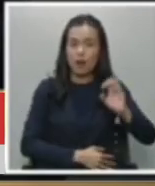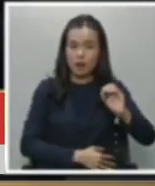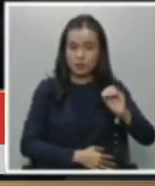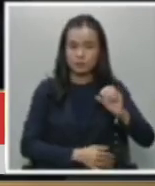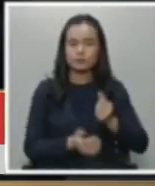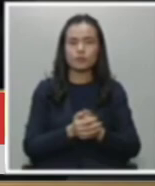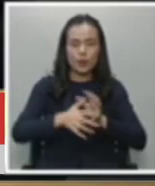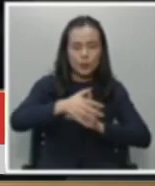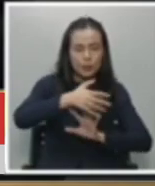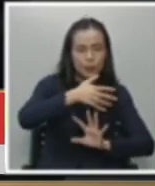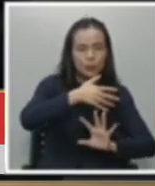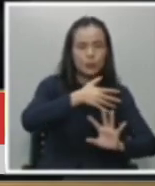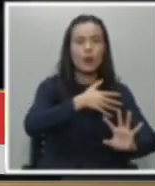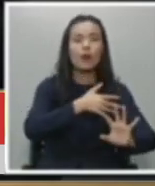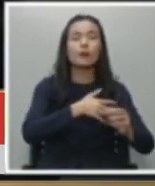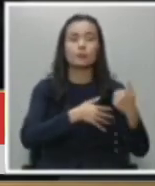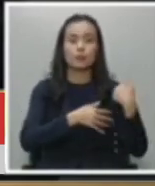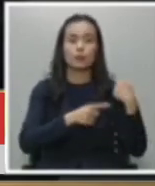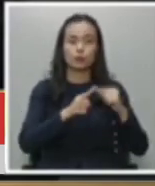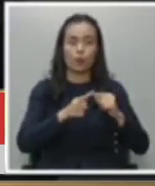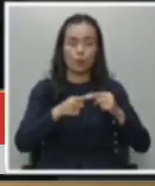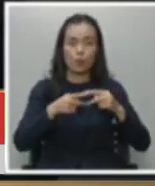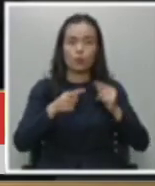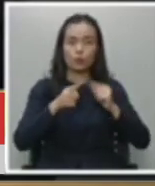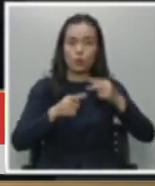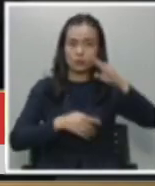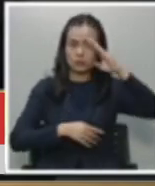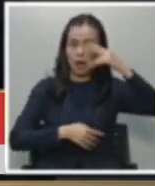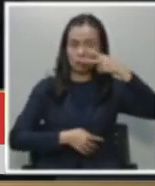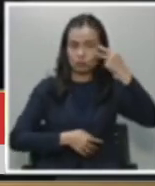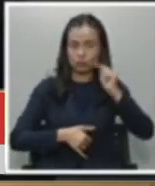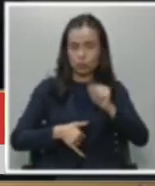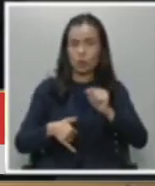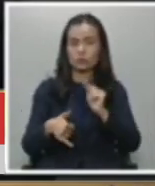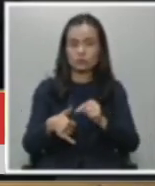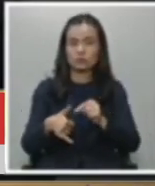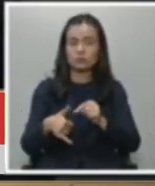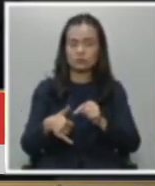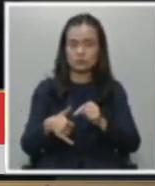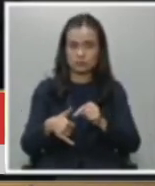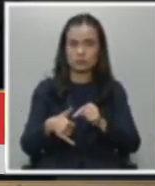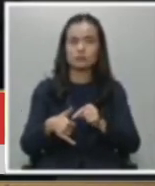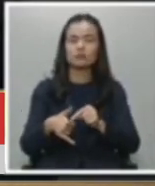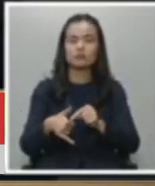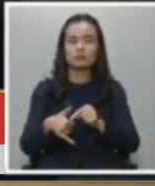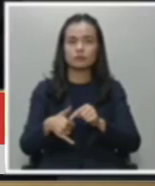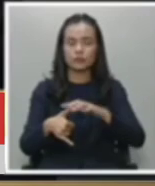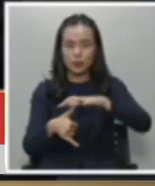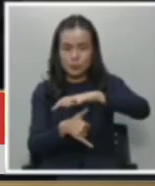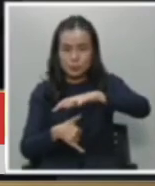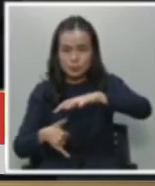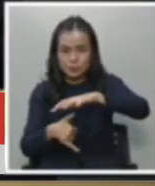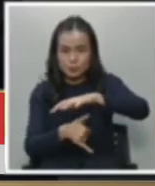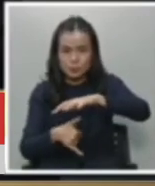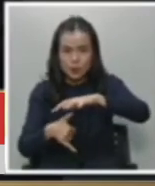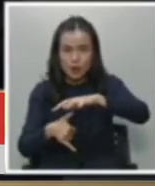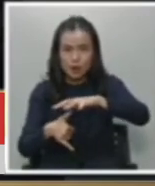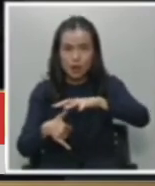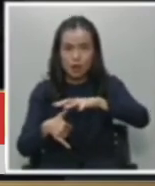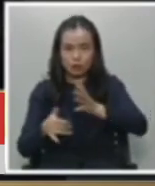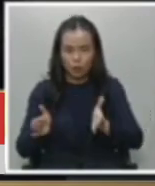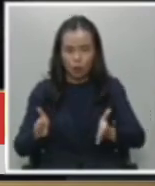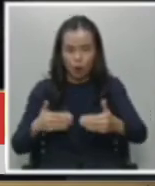อยๆทยอยออกมาซึ่งผู้ก่อเหตุนั้นก็อยู่ในพื้นที่ที่เนื่องจากว่ามันเป็นฟู้ดคอร์ท